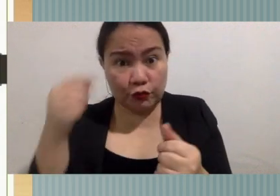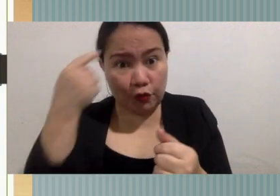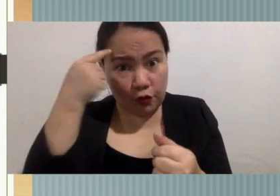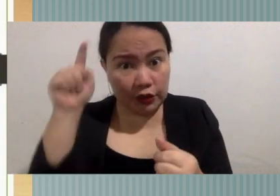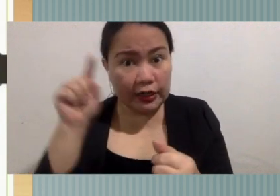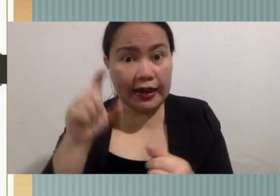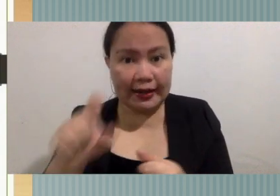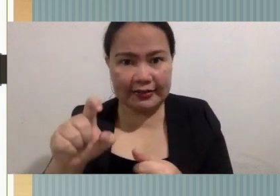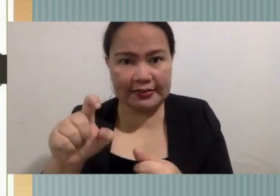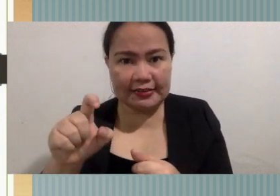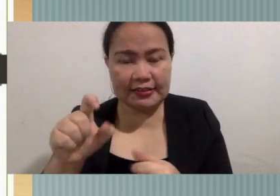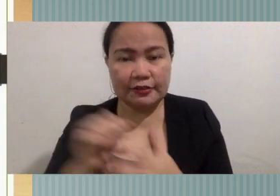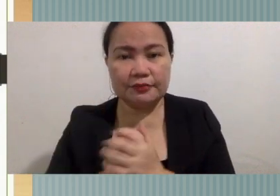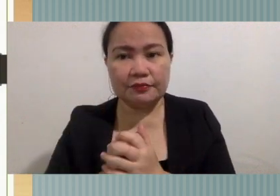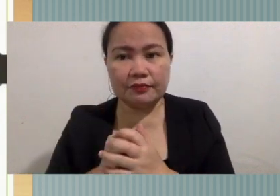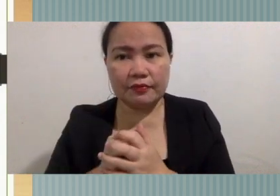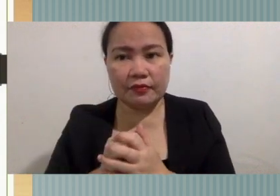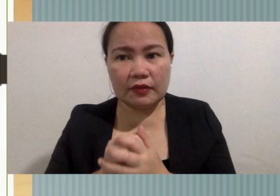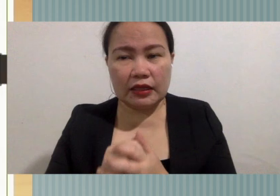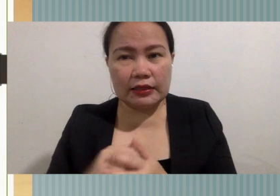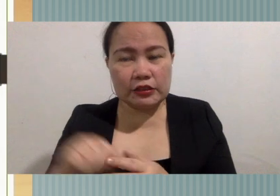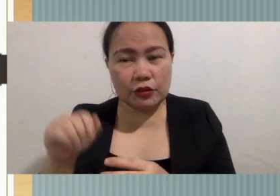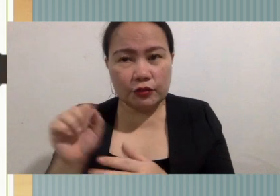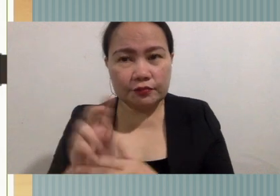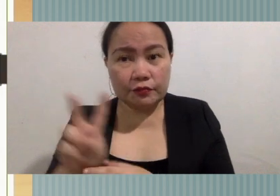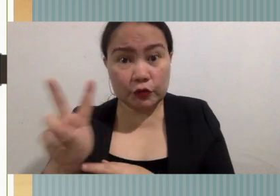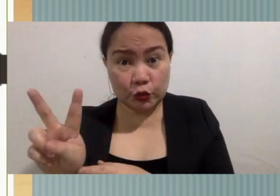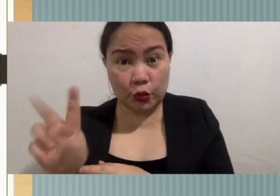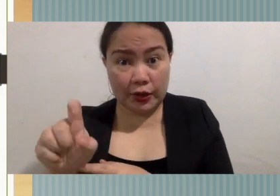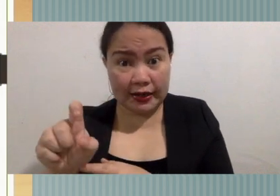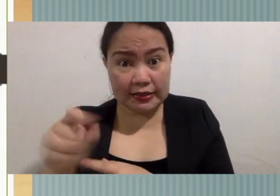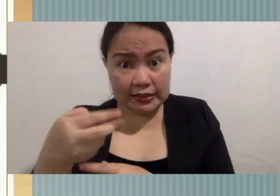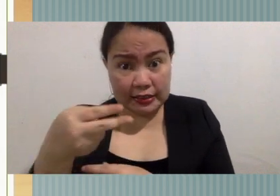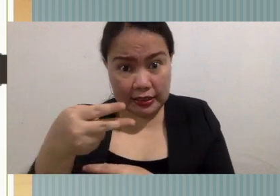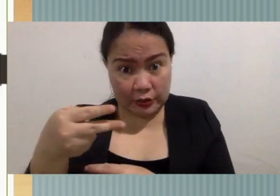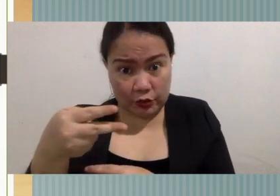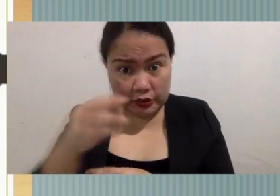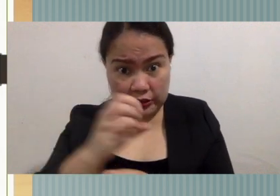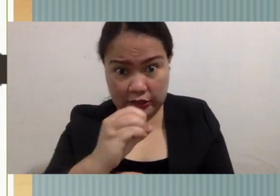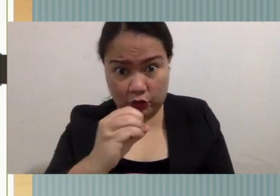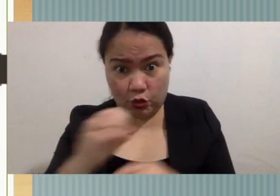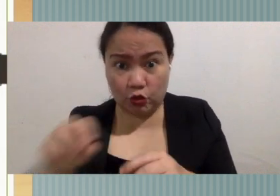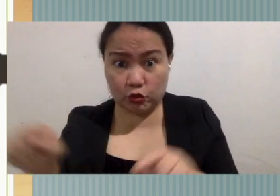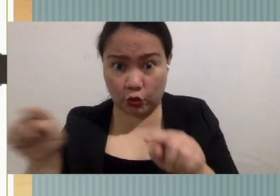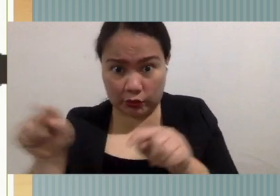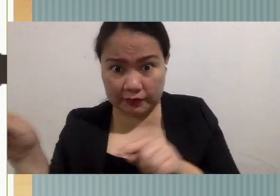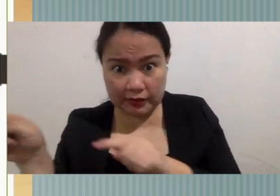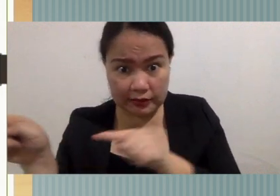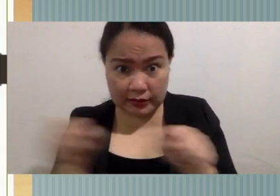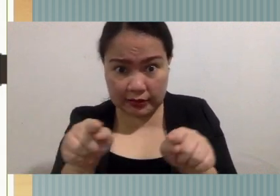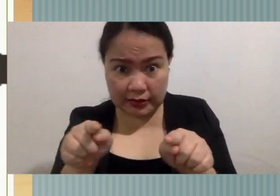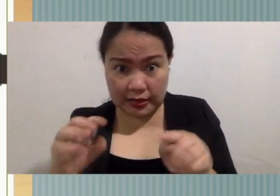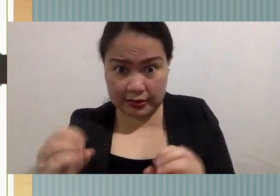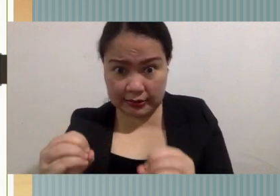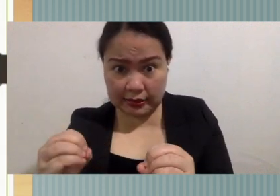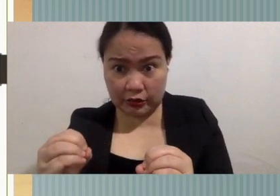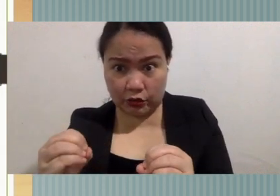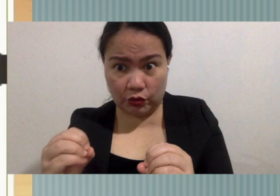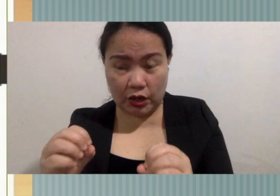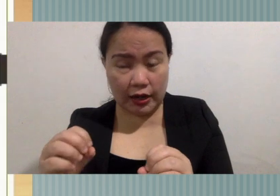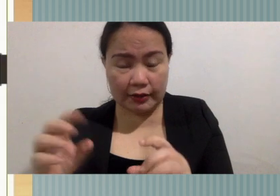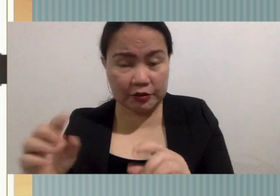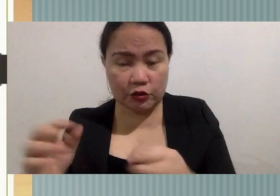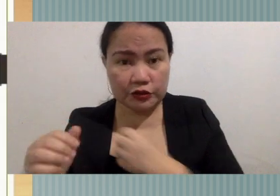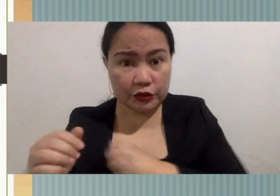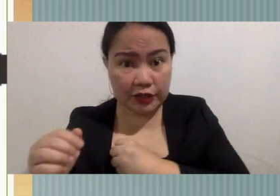solve the value of x. Since kanina sinabi ko na kapag ang equation in the